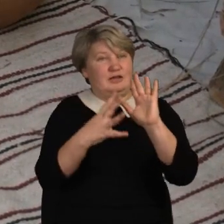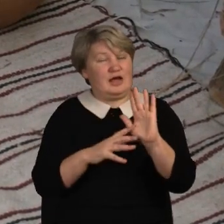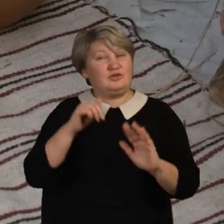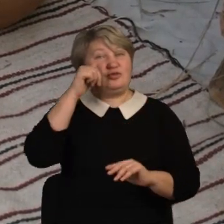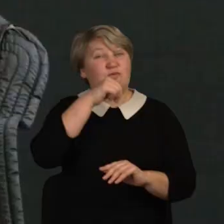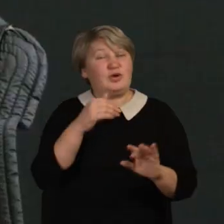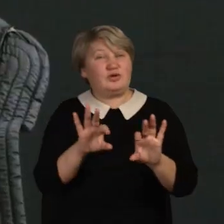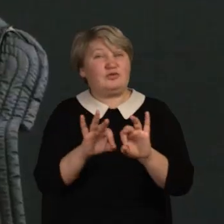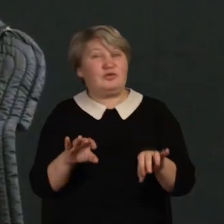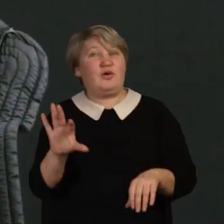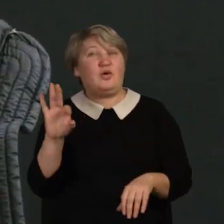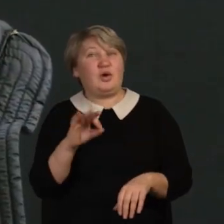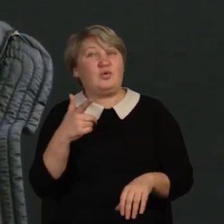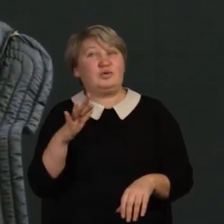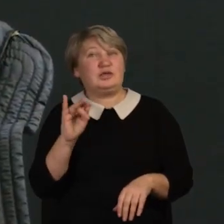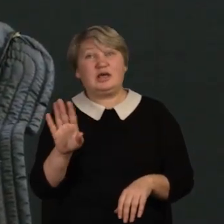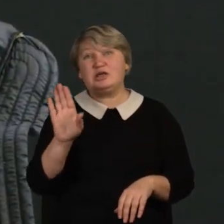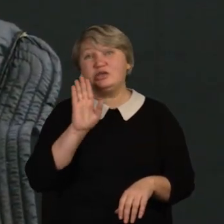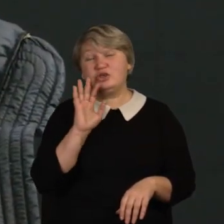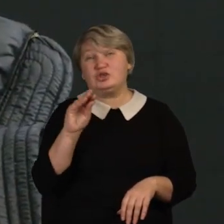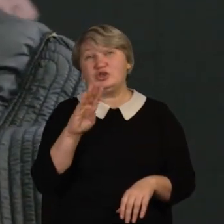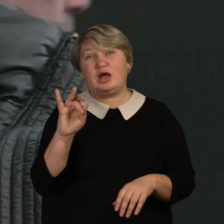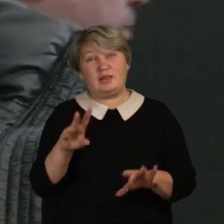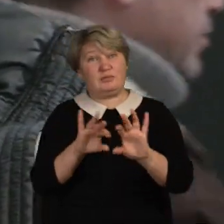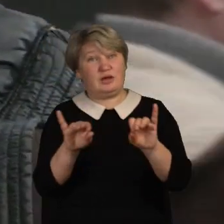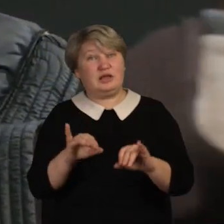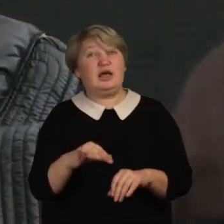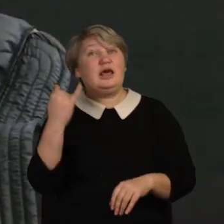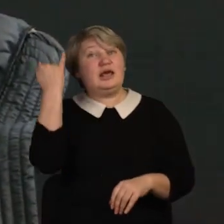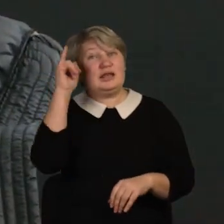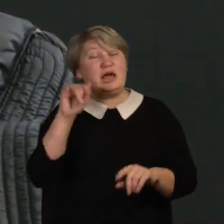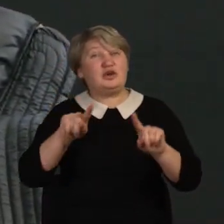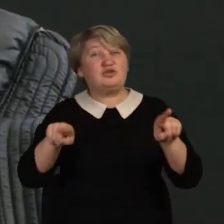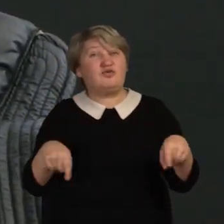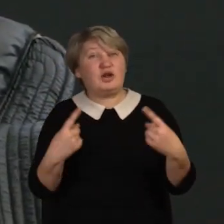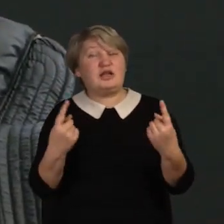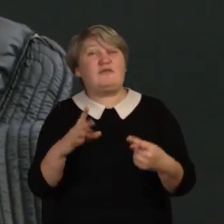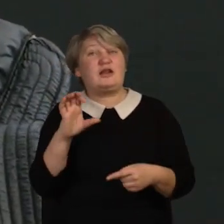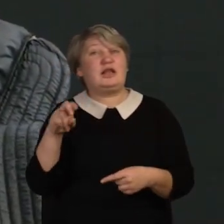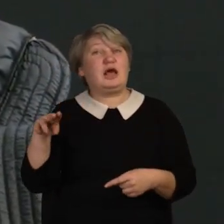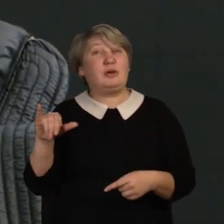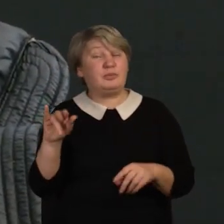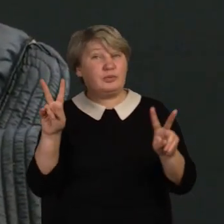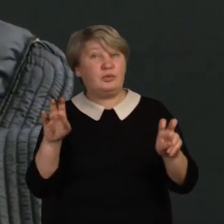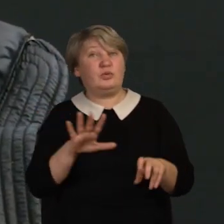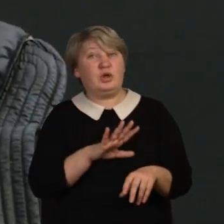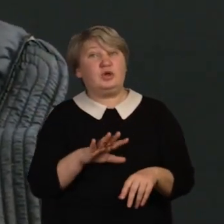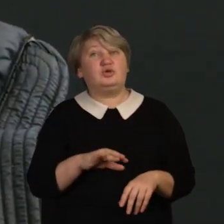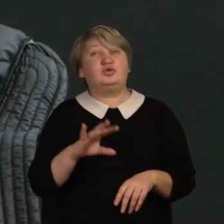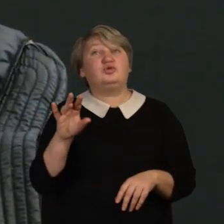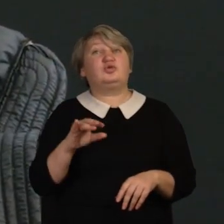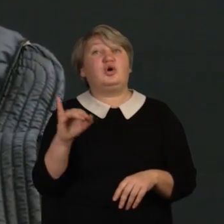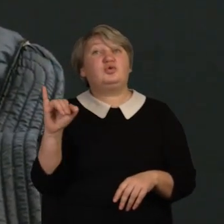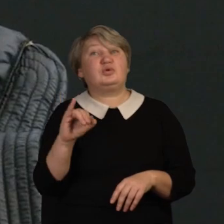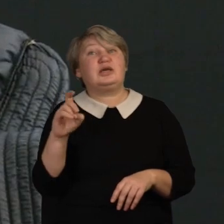Ольга Гузік. Пані Жанна розповідала, що ідея створення цього вертепу була, що Ісус в всіх